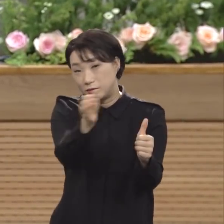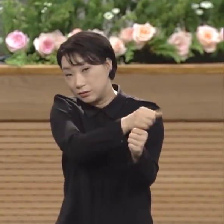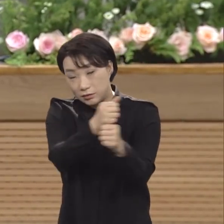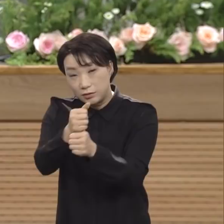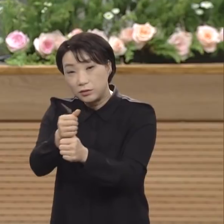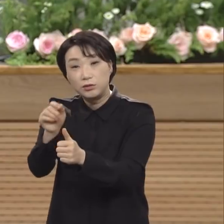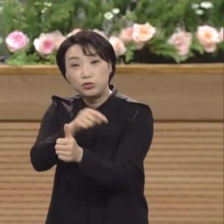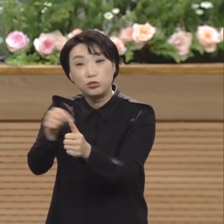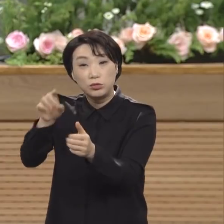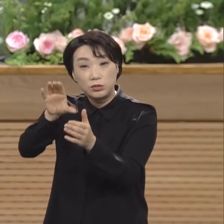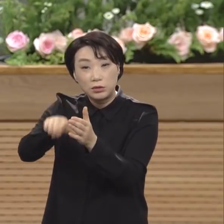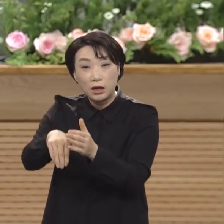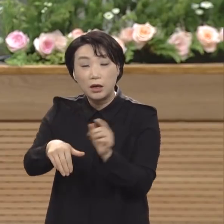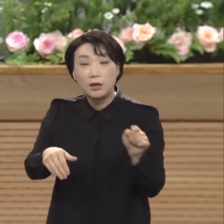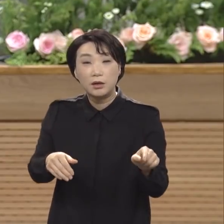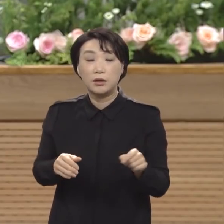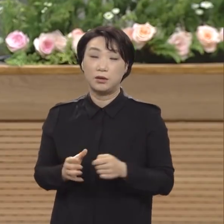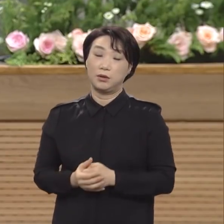당할 때